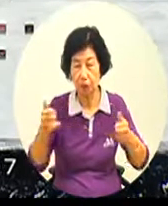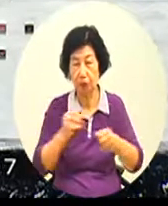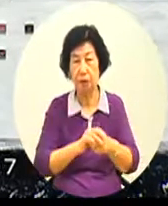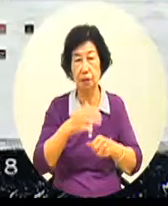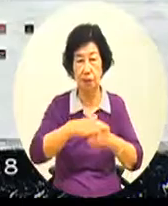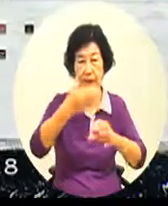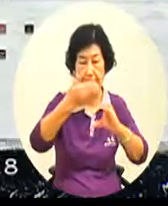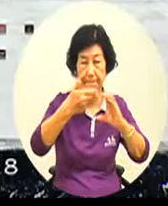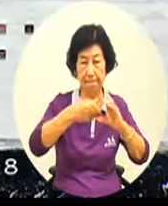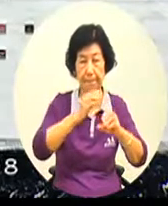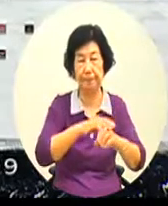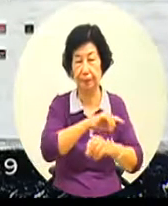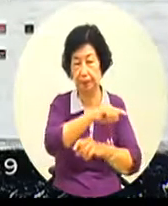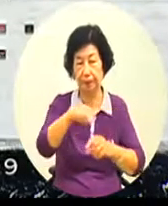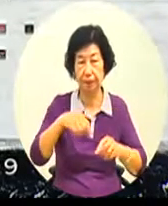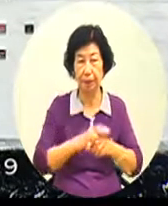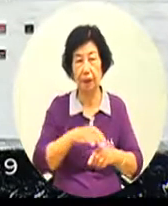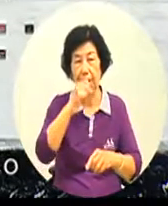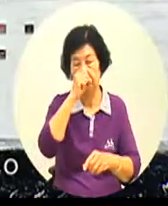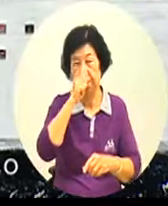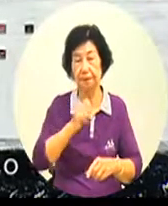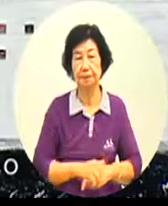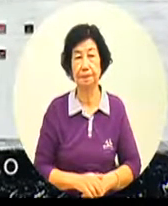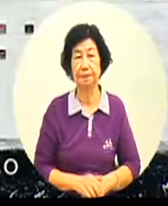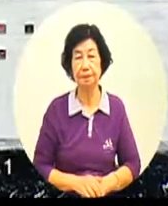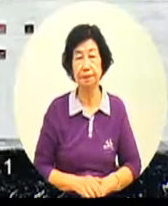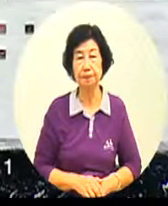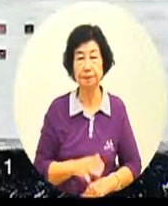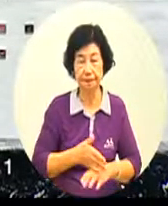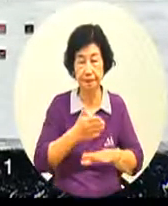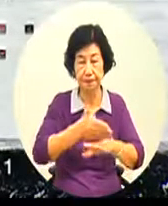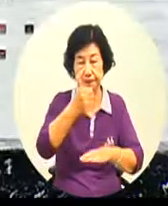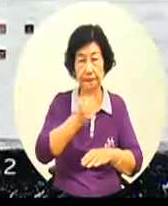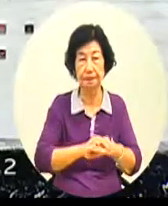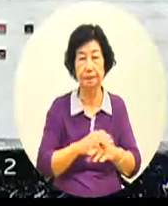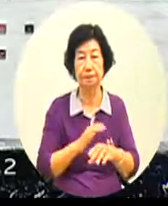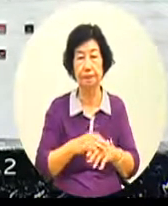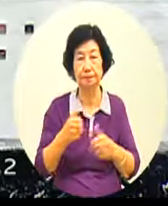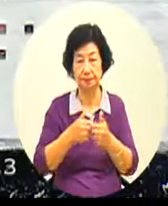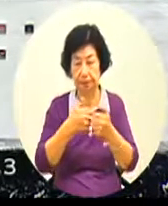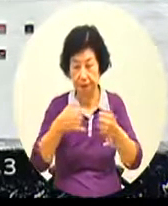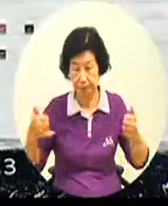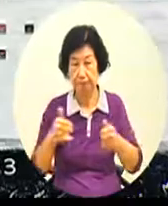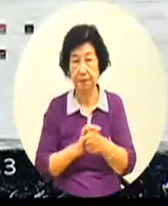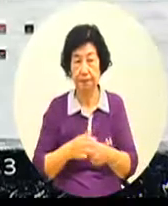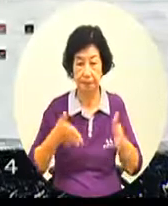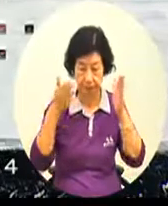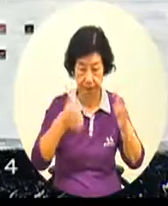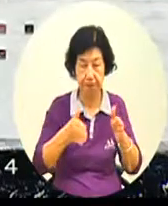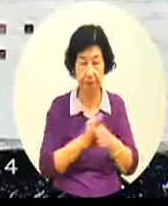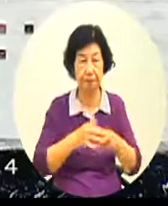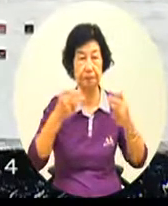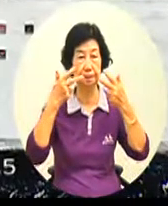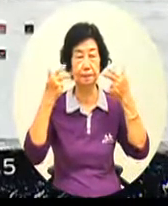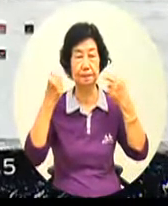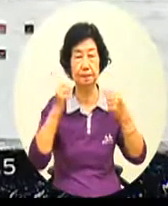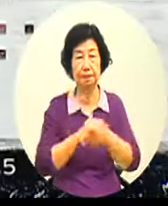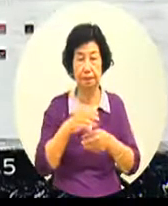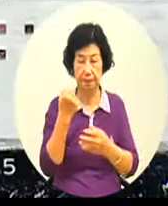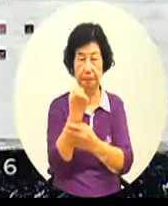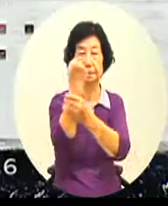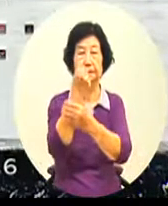家好。首先要感谢各位议员历年来对于本市原住民施政的督促与支持，扩增本